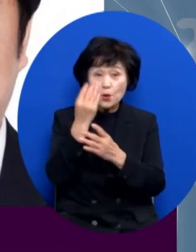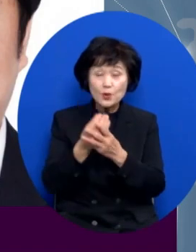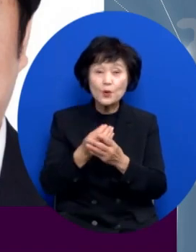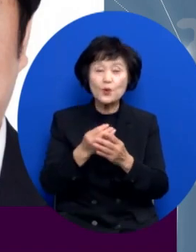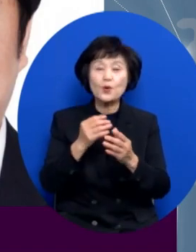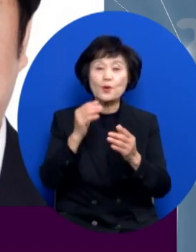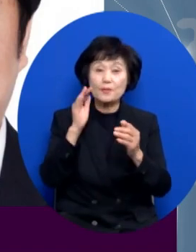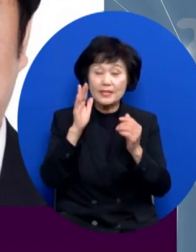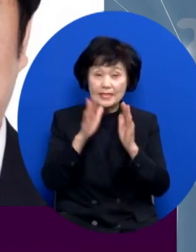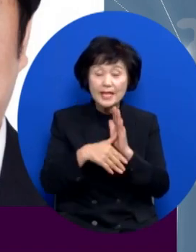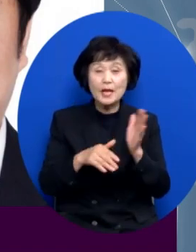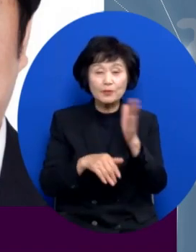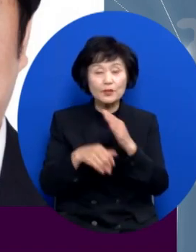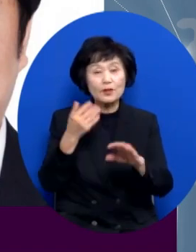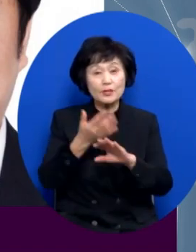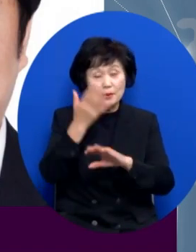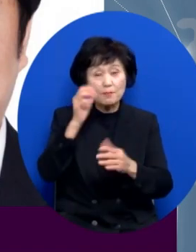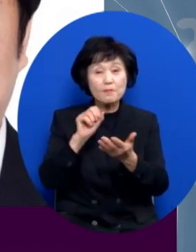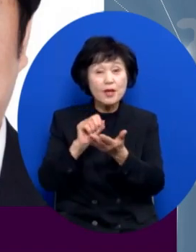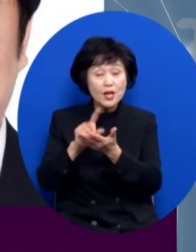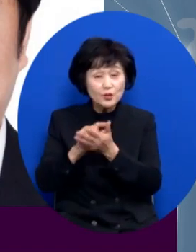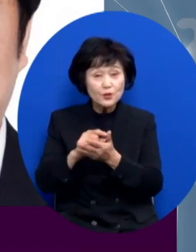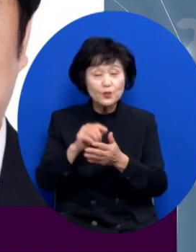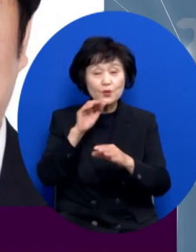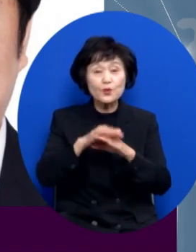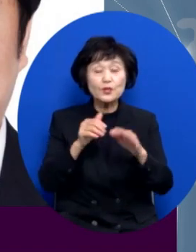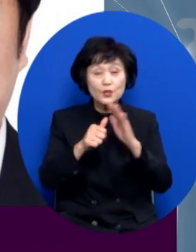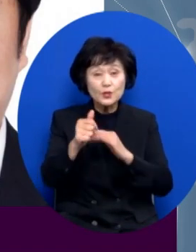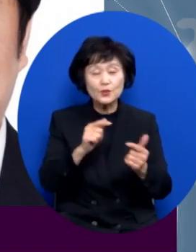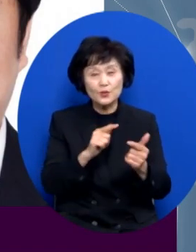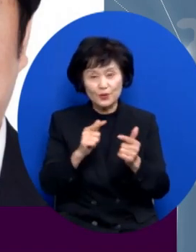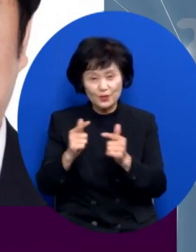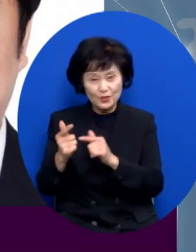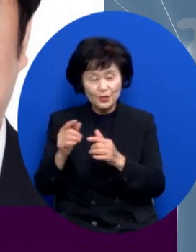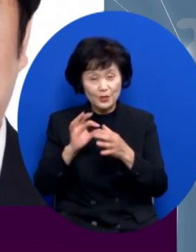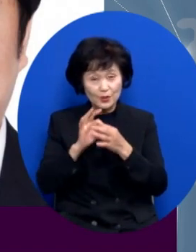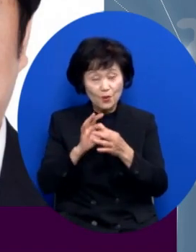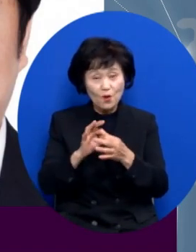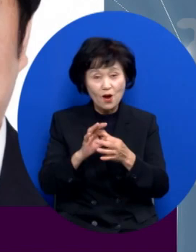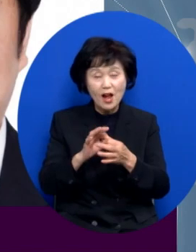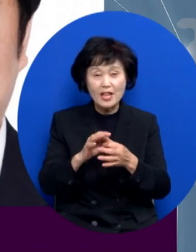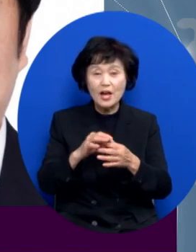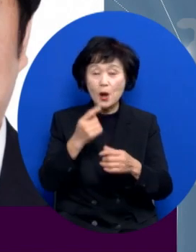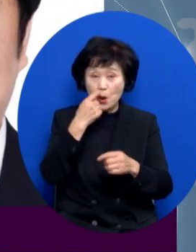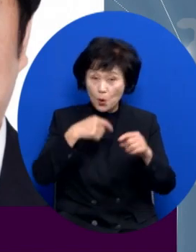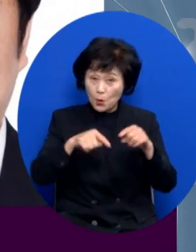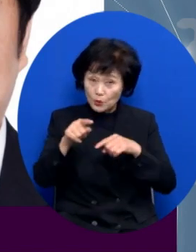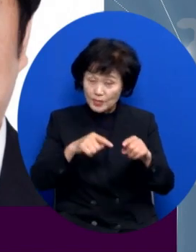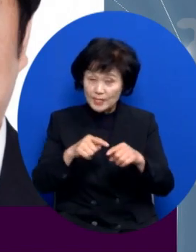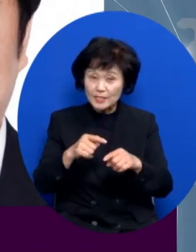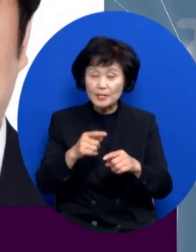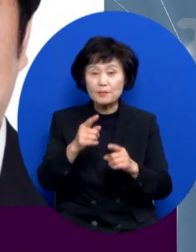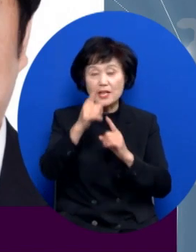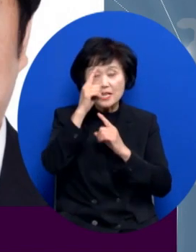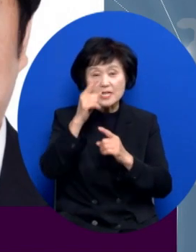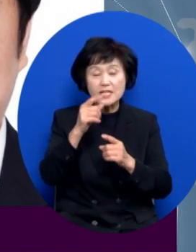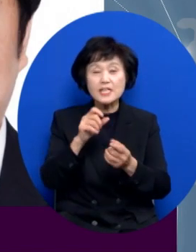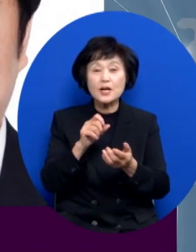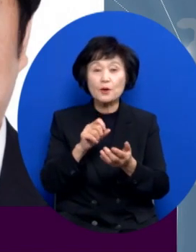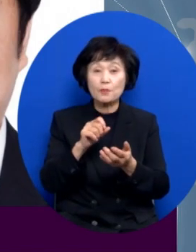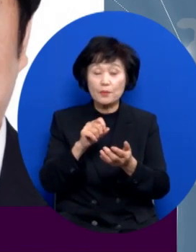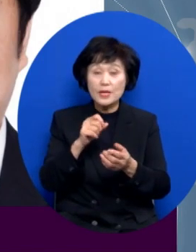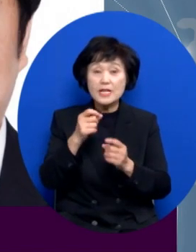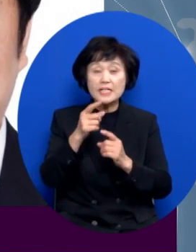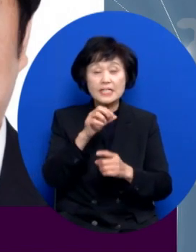대회부터 선배 축구 선수들로 하여금 김태형 코치님이나 이영표 축구협회